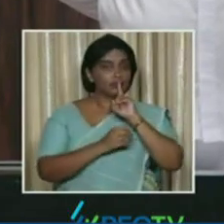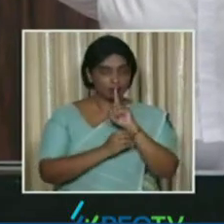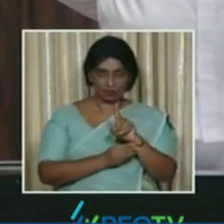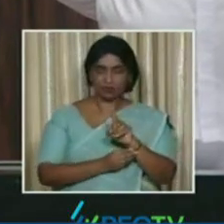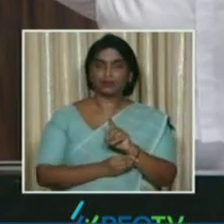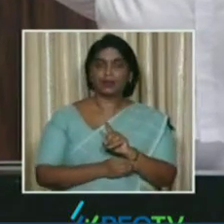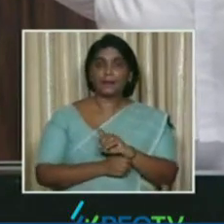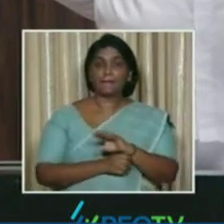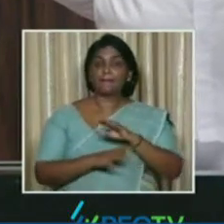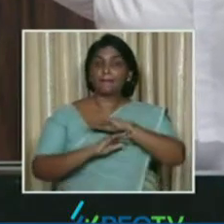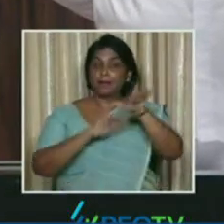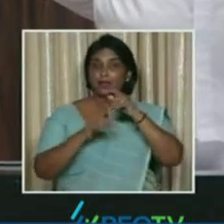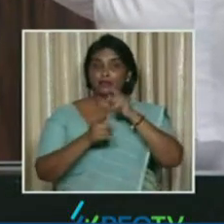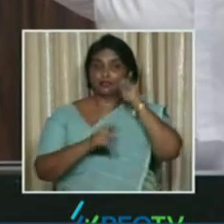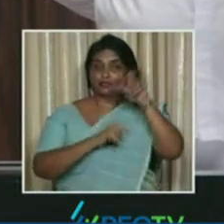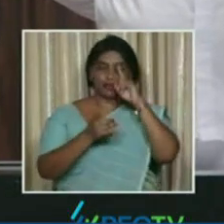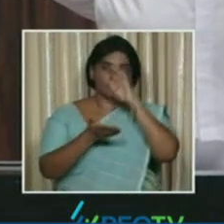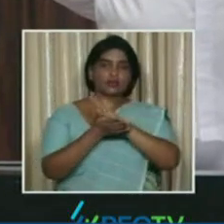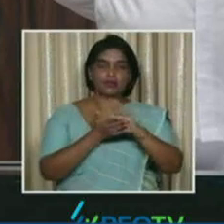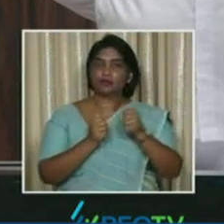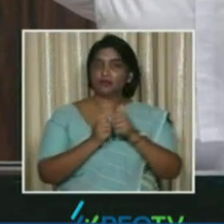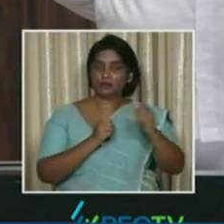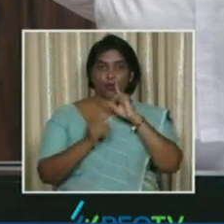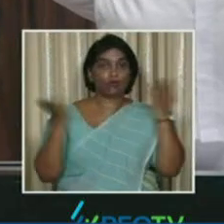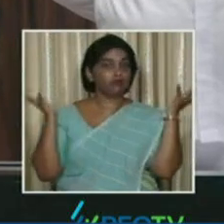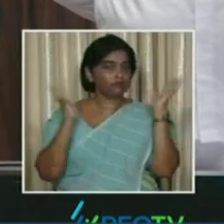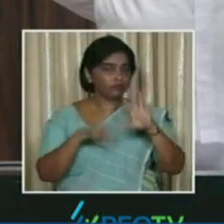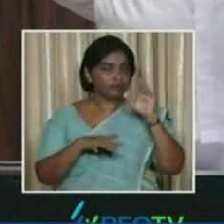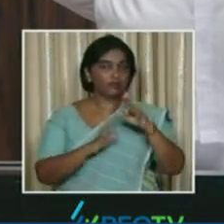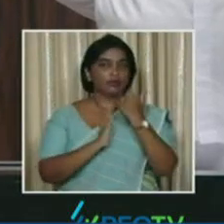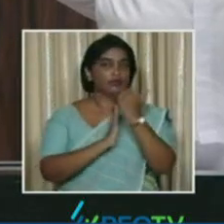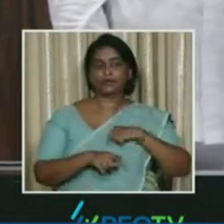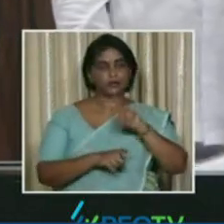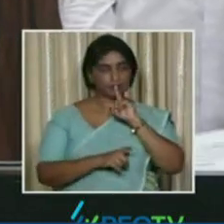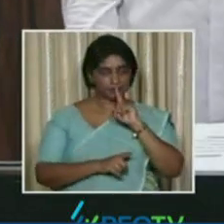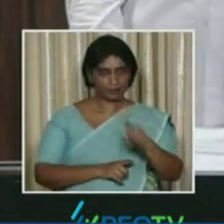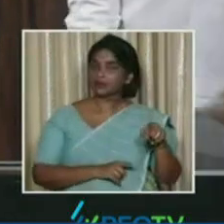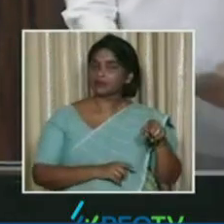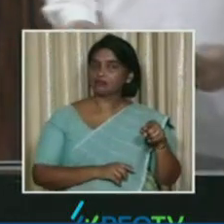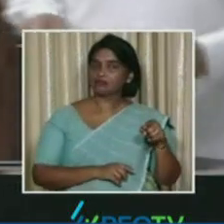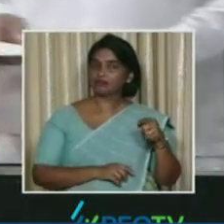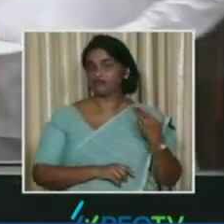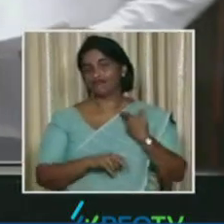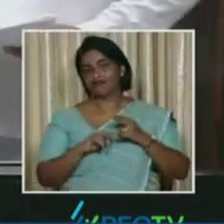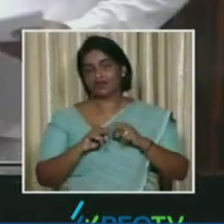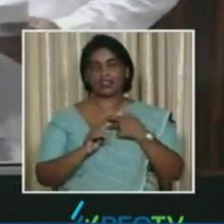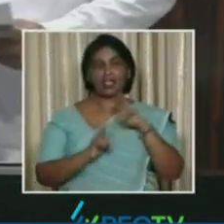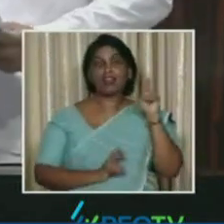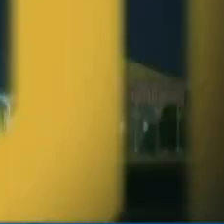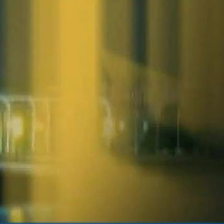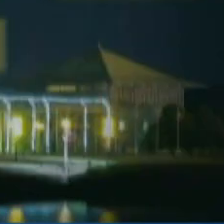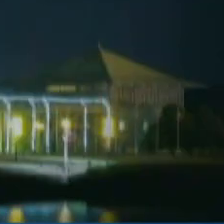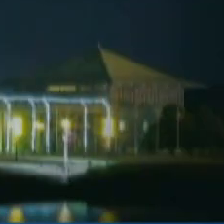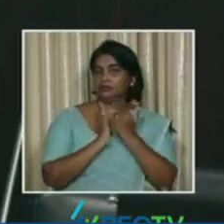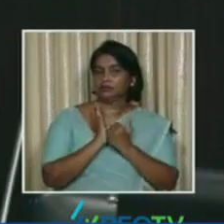Dakvena, Pradeshawala Mahajana Same, Pautaganama Santha, Kandavan Ladabawata, Achnavan Nikutkota Eta, Meheta Hitawat, Ranil Wickramasinghe,